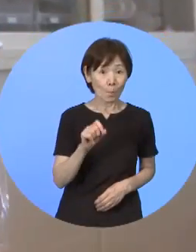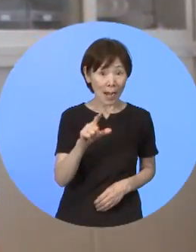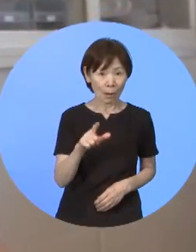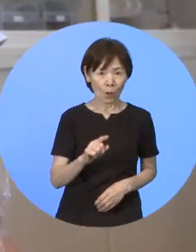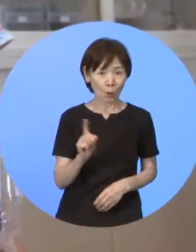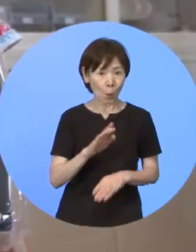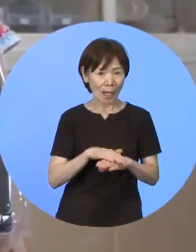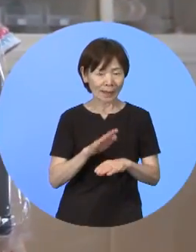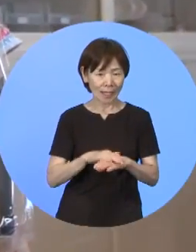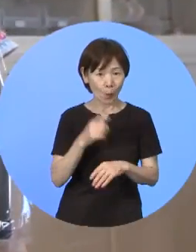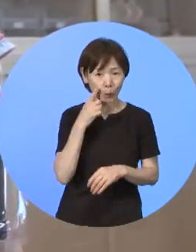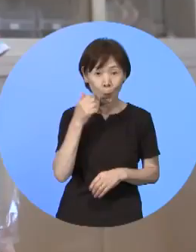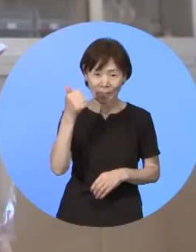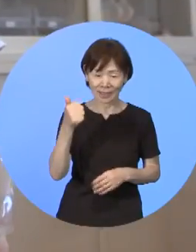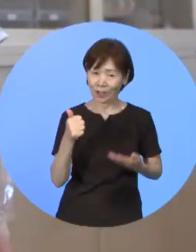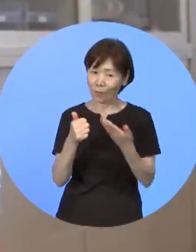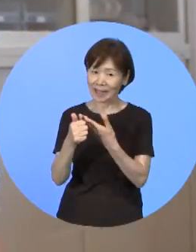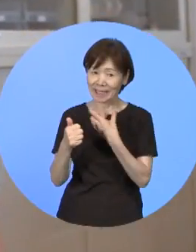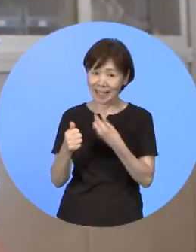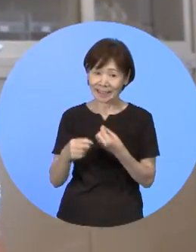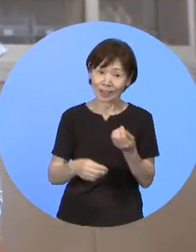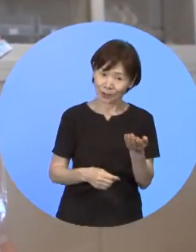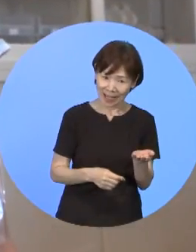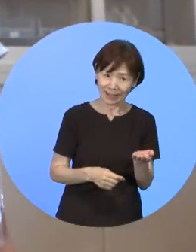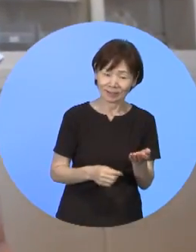どんな風にお父さんに渡したいですか？